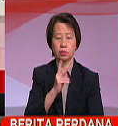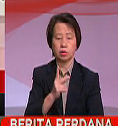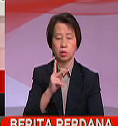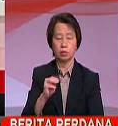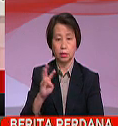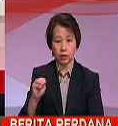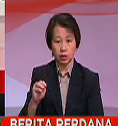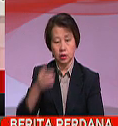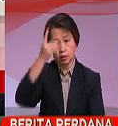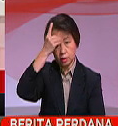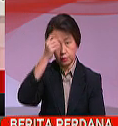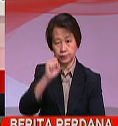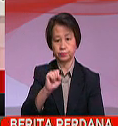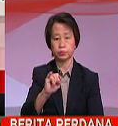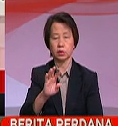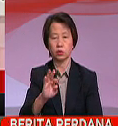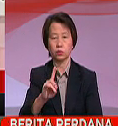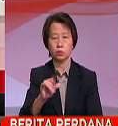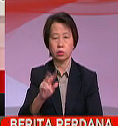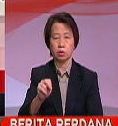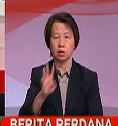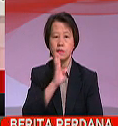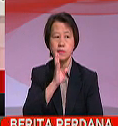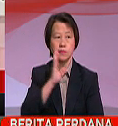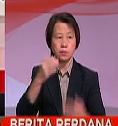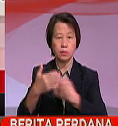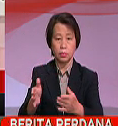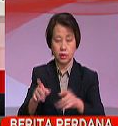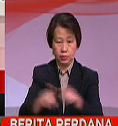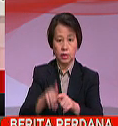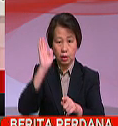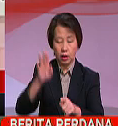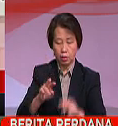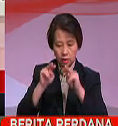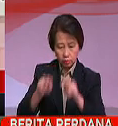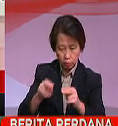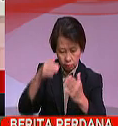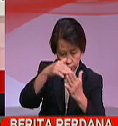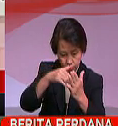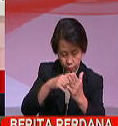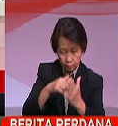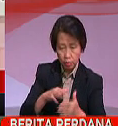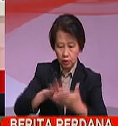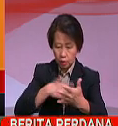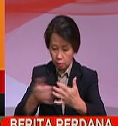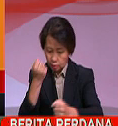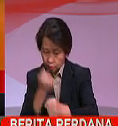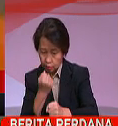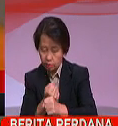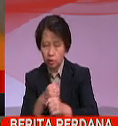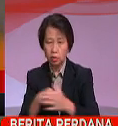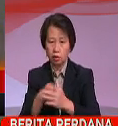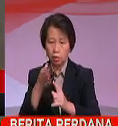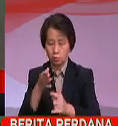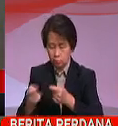Multimedia Datuk Saifuddin Abdullah berkata, Makmal berkenaan juga akan meneliti dan memperkenalkan rangka kerja dalam